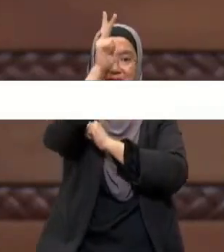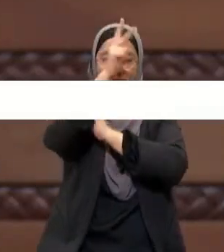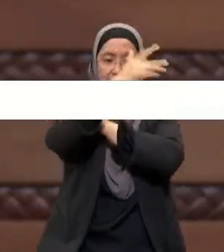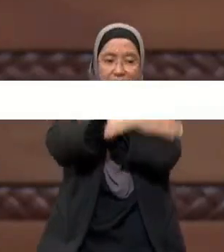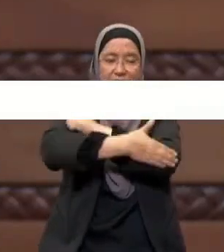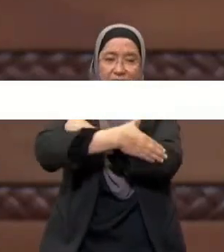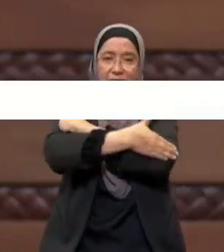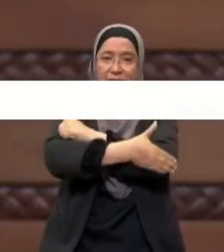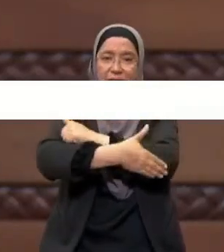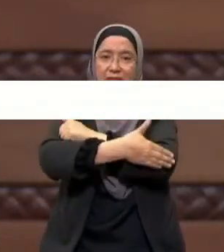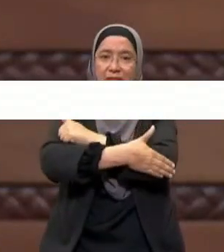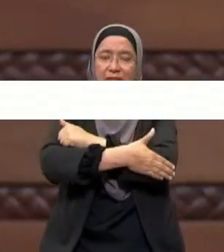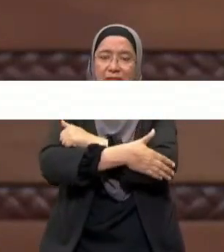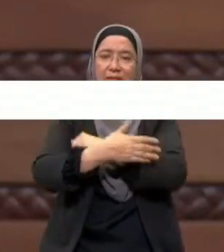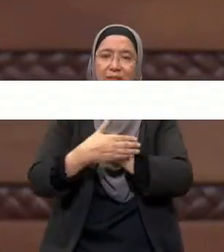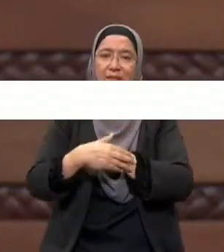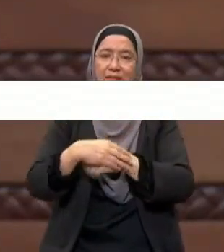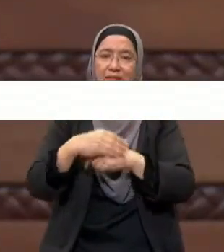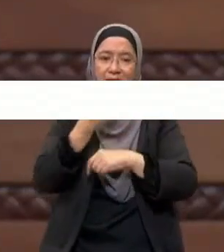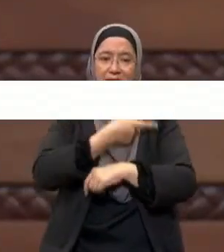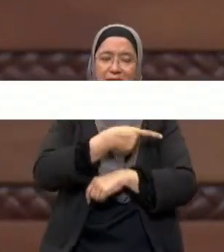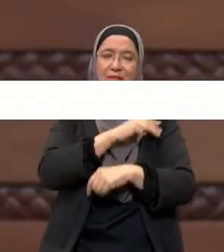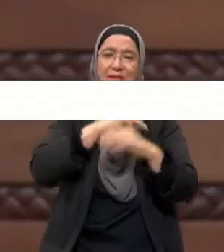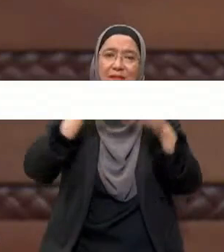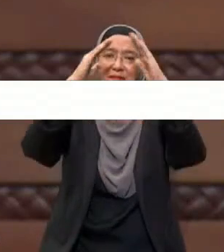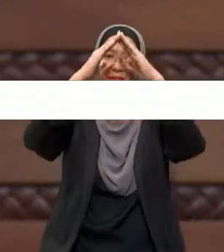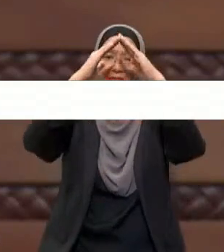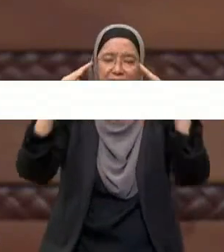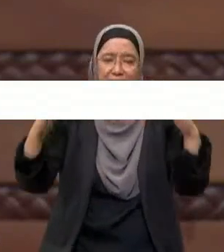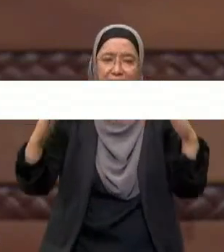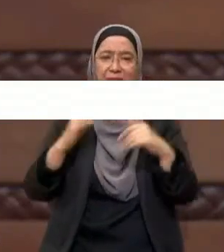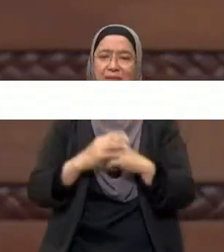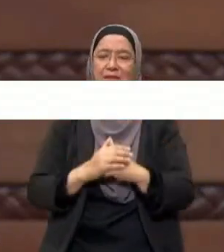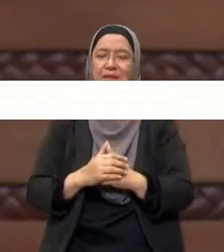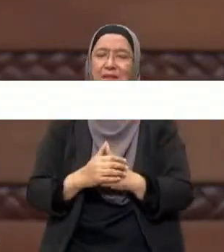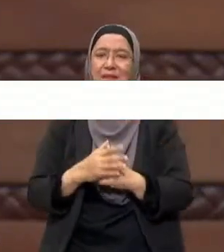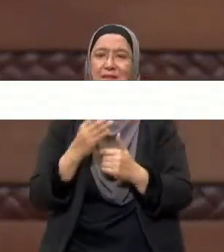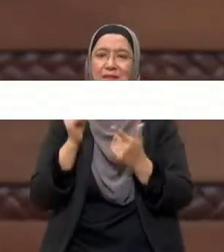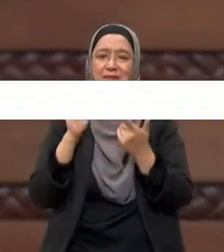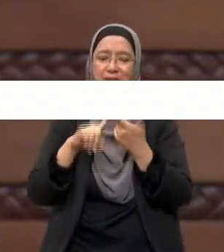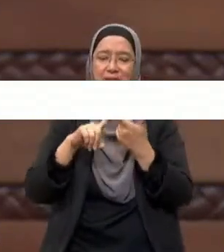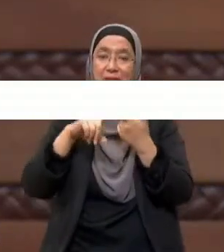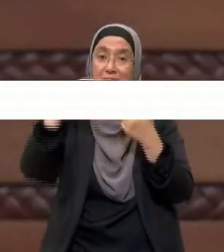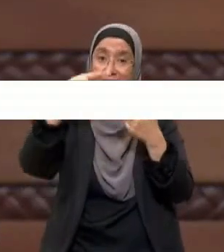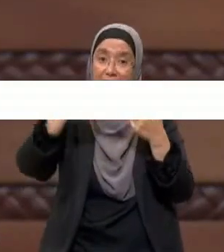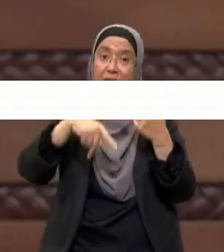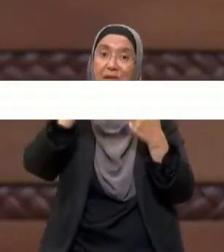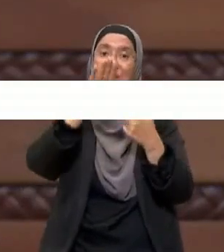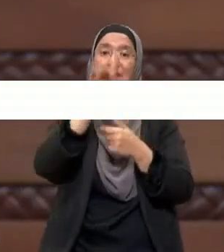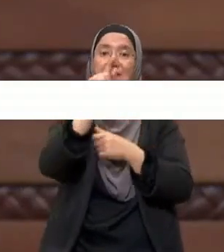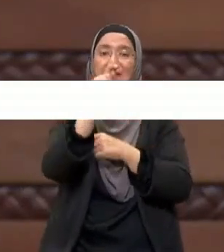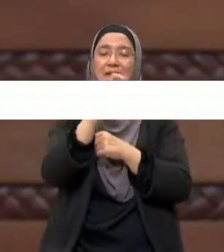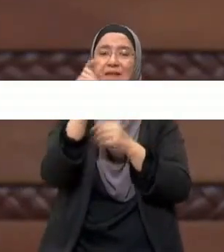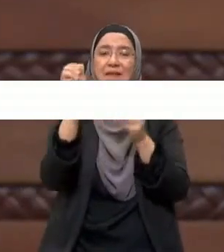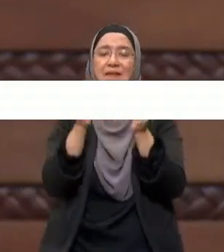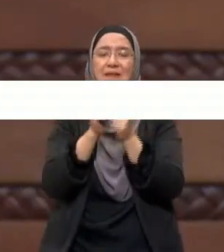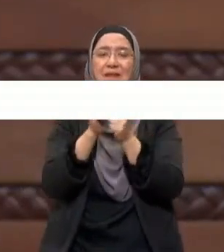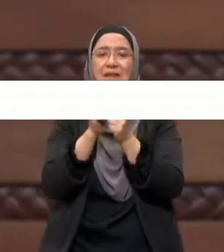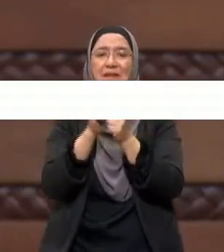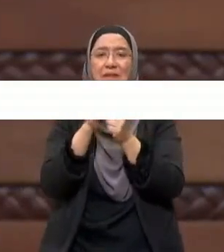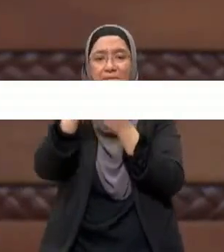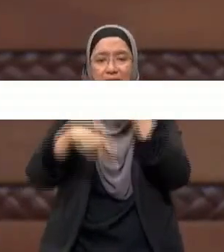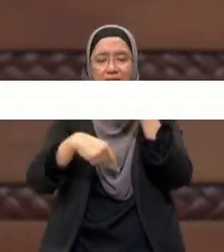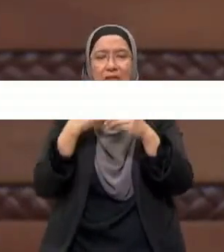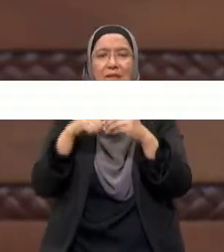Negeri Kementerian Perumahan dan kerjaaan tempatang dan PBT tentang kewajaran